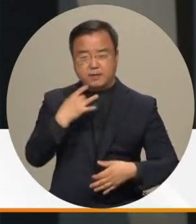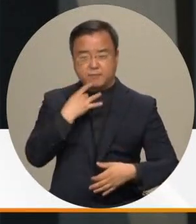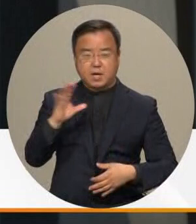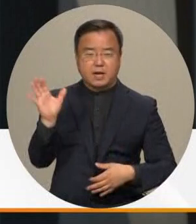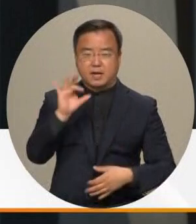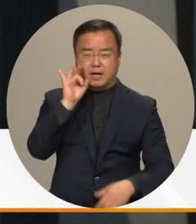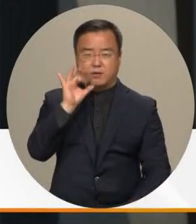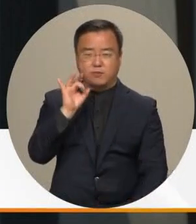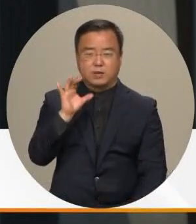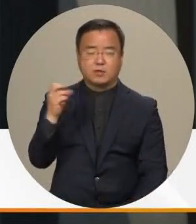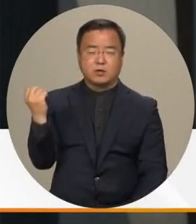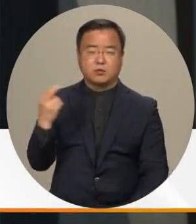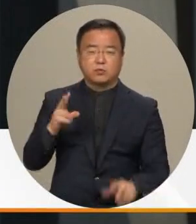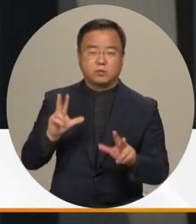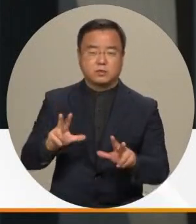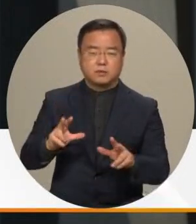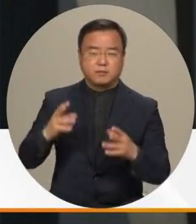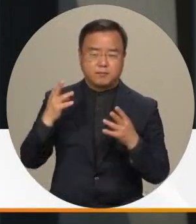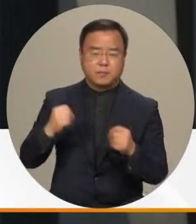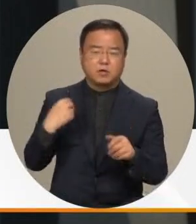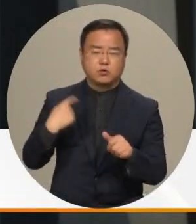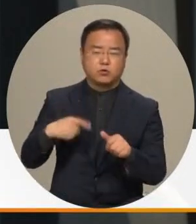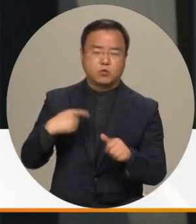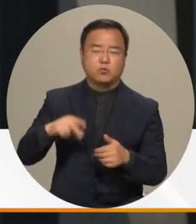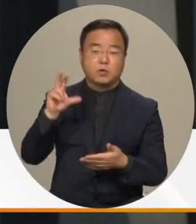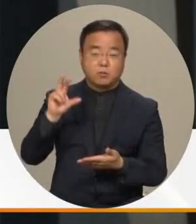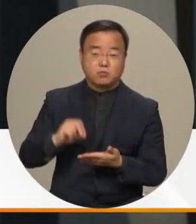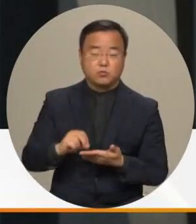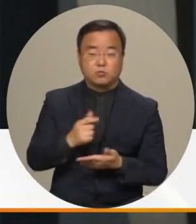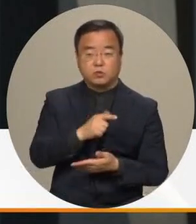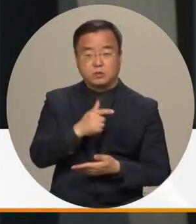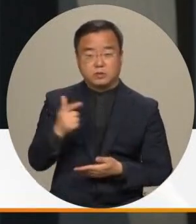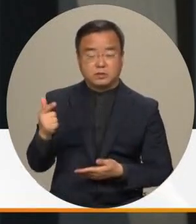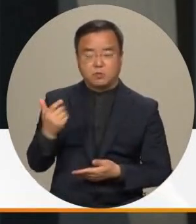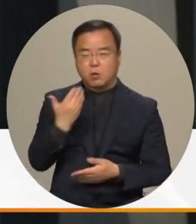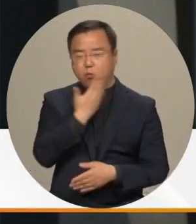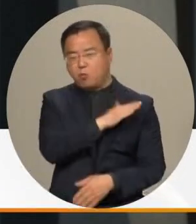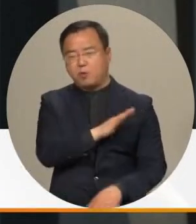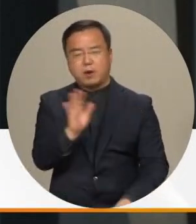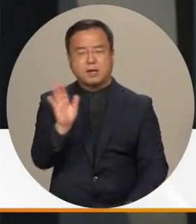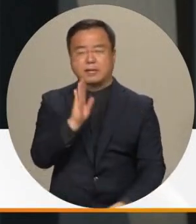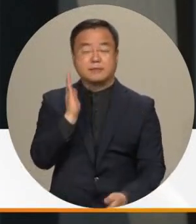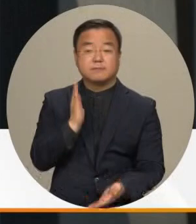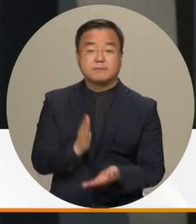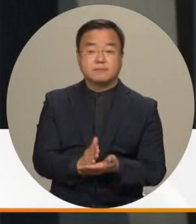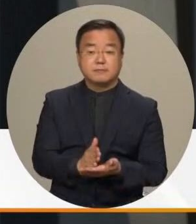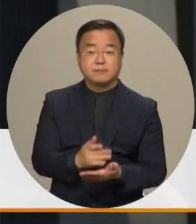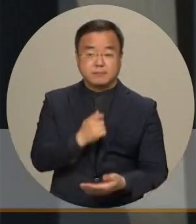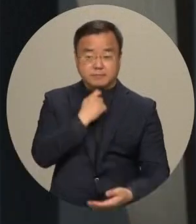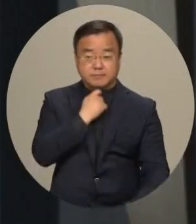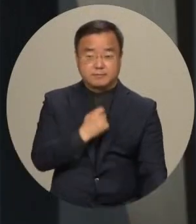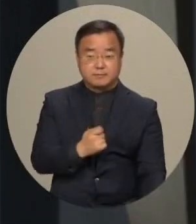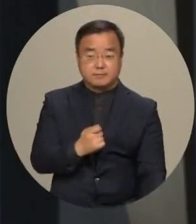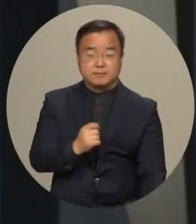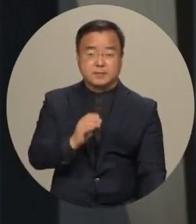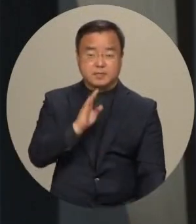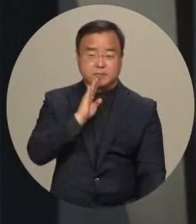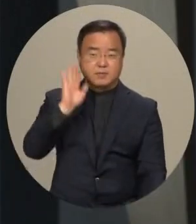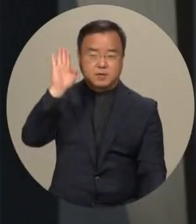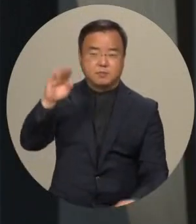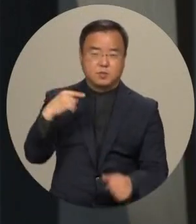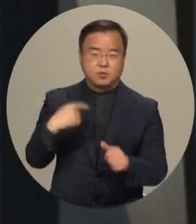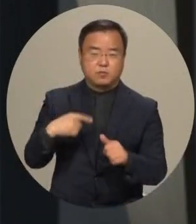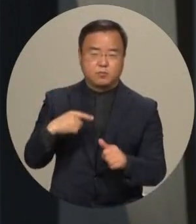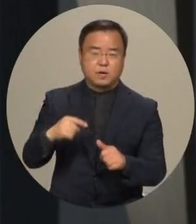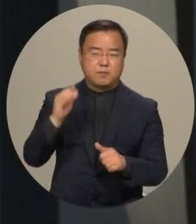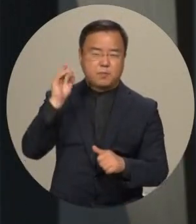그리고 현재 산적해 있는 여러 가지 교육의 문제들이 있는데 그런 것들을 외면하지 말자 또 진짜 미래교육은